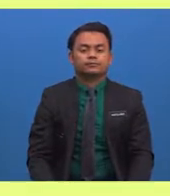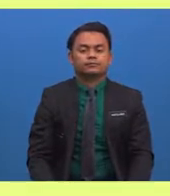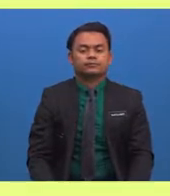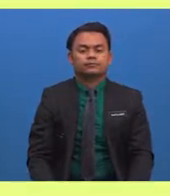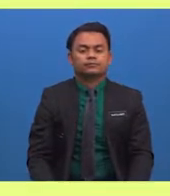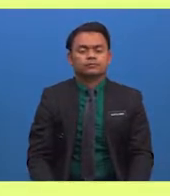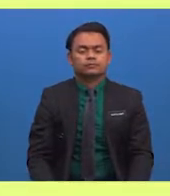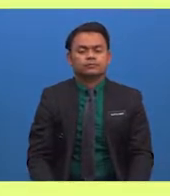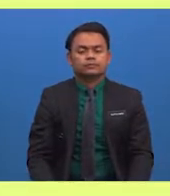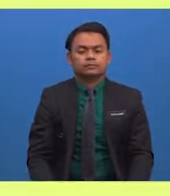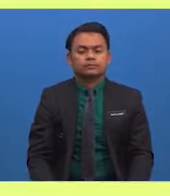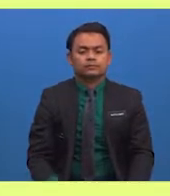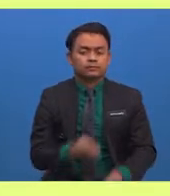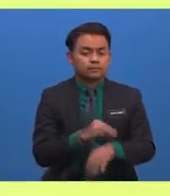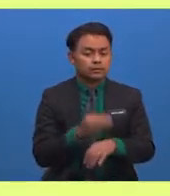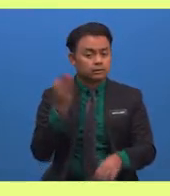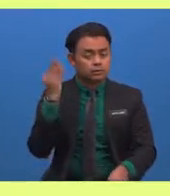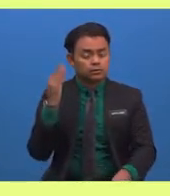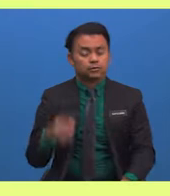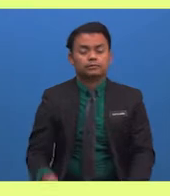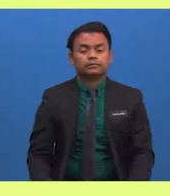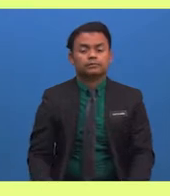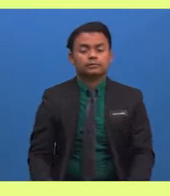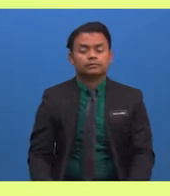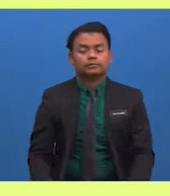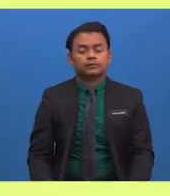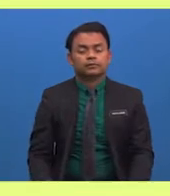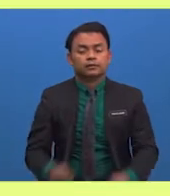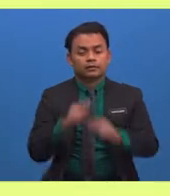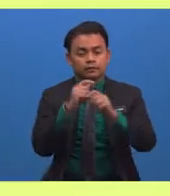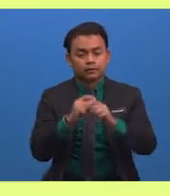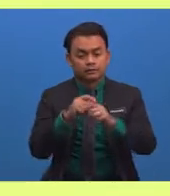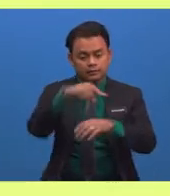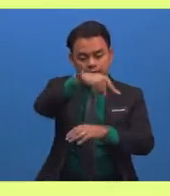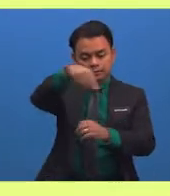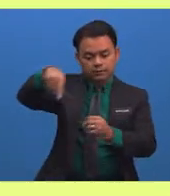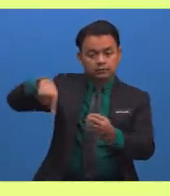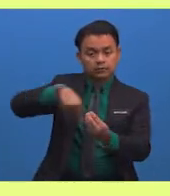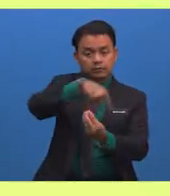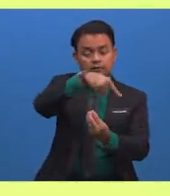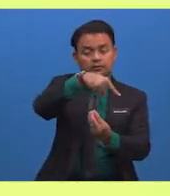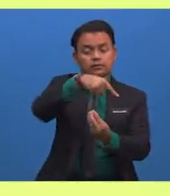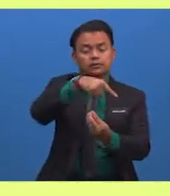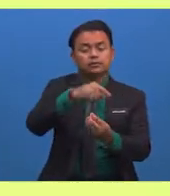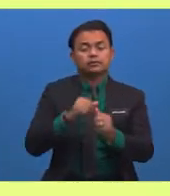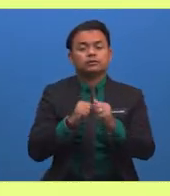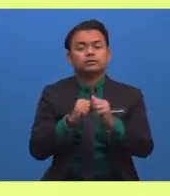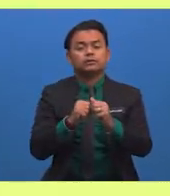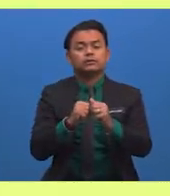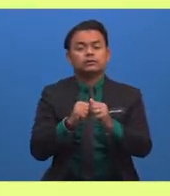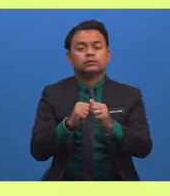Pada zaman Abbasiyah, penetapan halakah ditentukan berasaskan pengukuran kelayakan